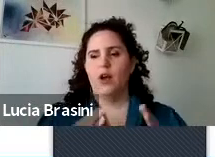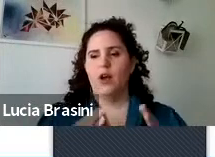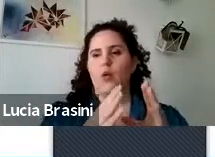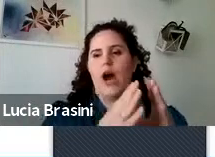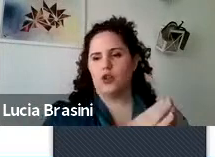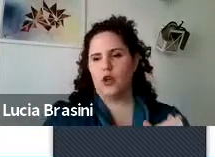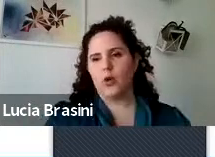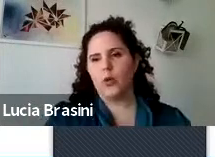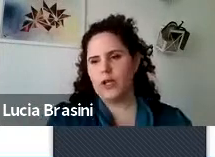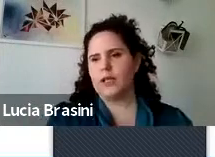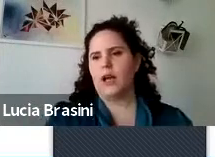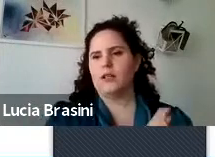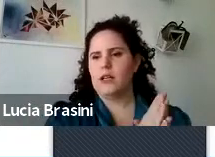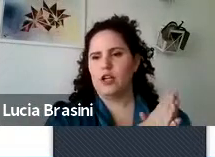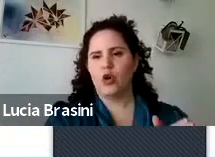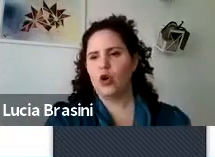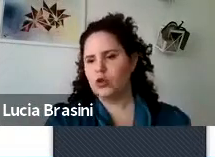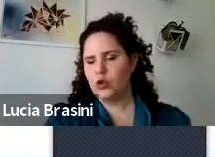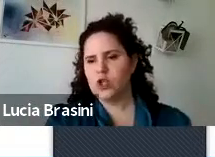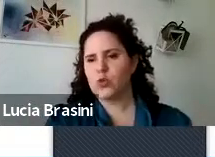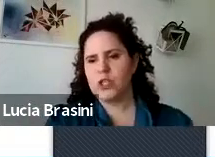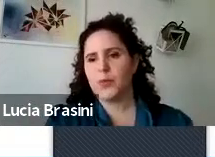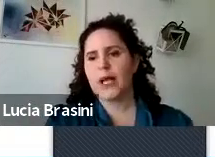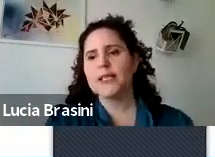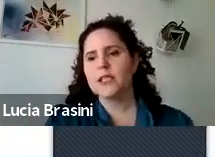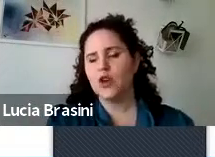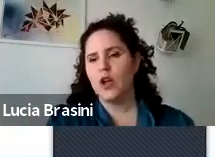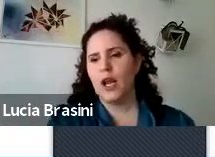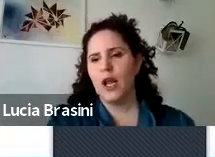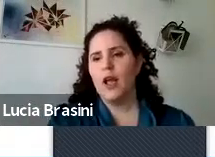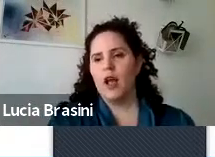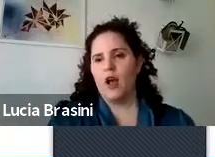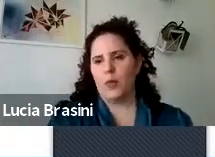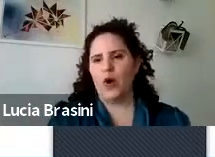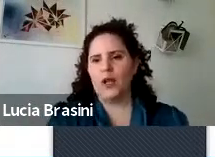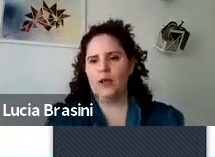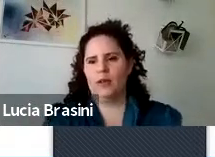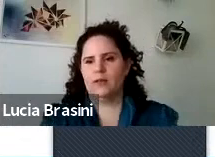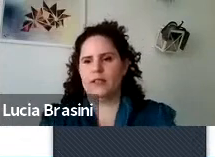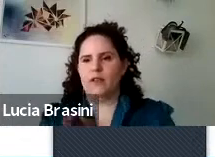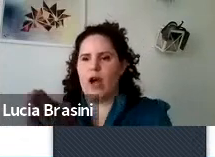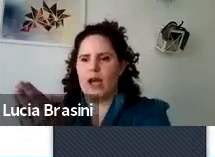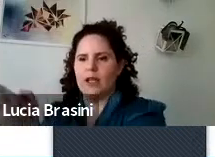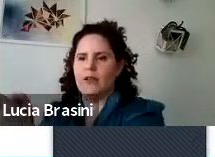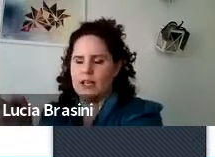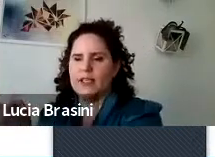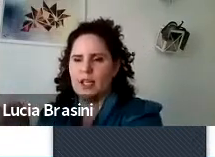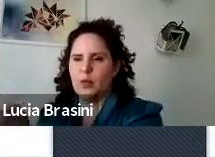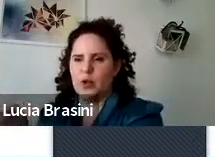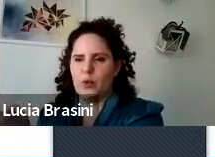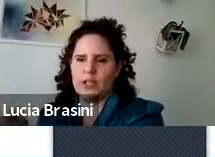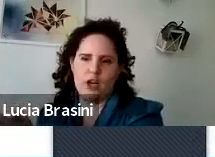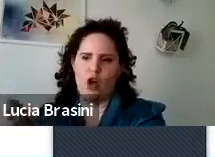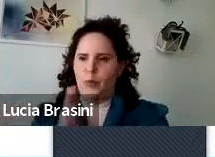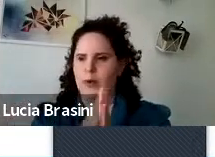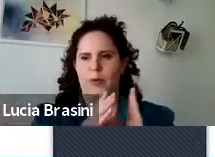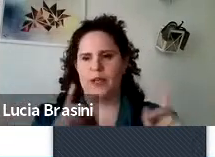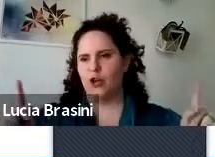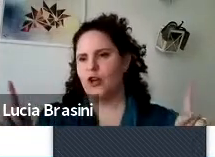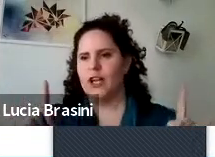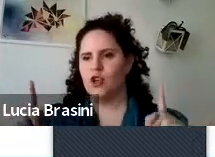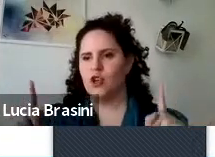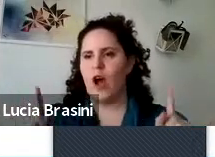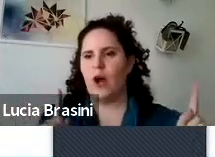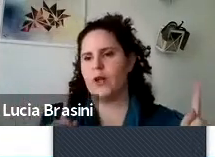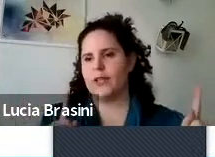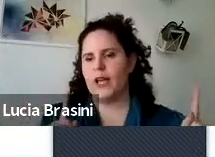visitatore, guardo la guida, ascolto la sua spiegazione e poi devo anche avere il tempo di guardare l'opera,